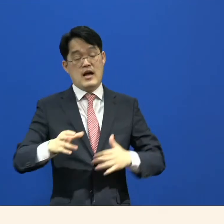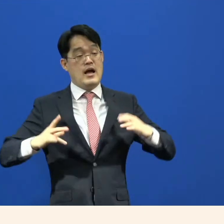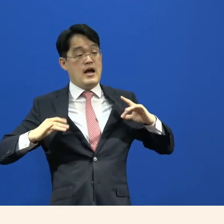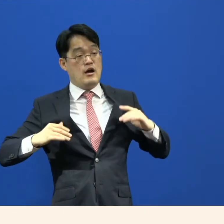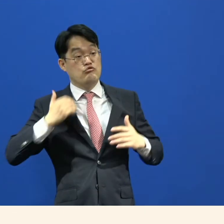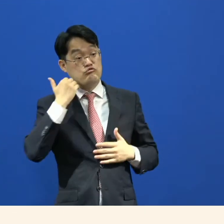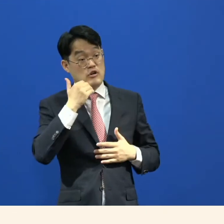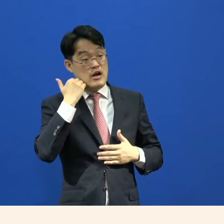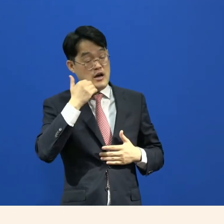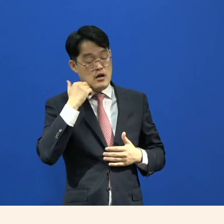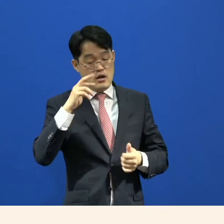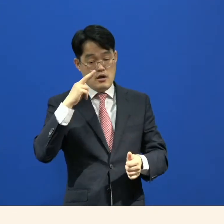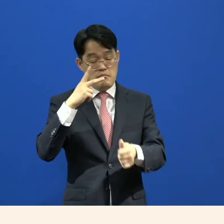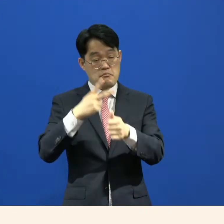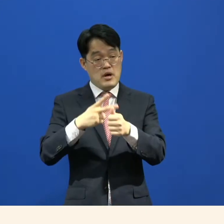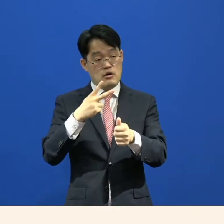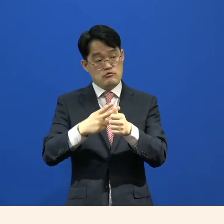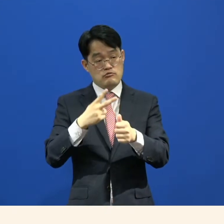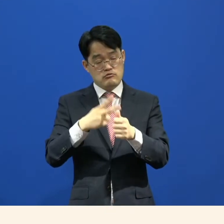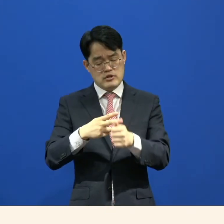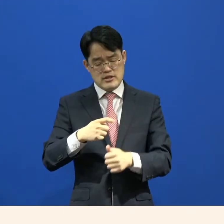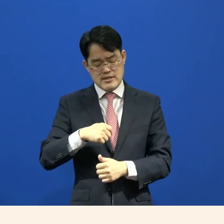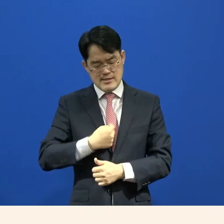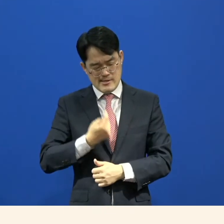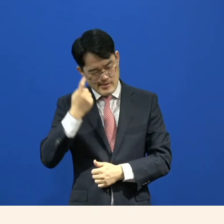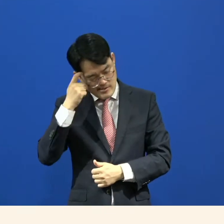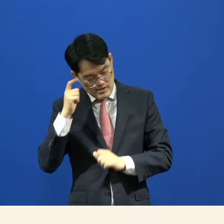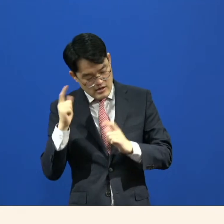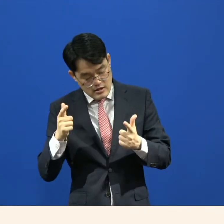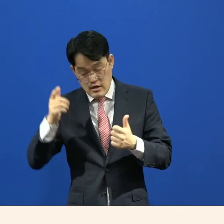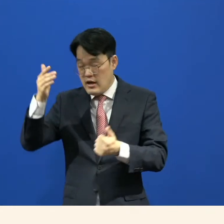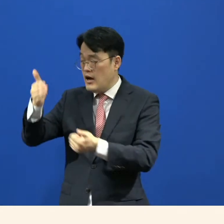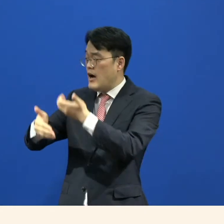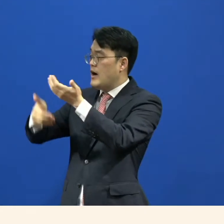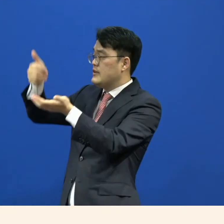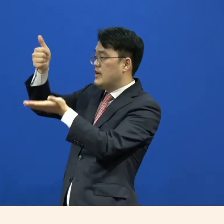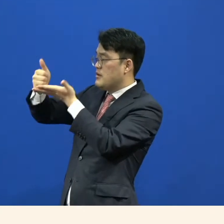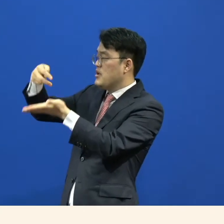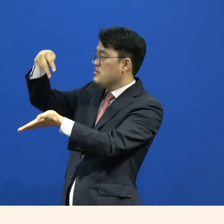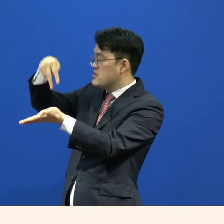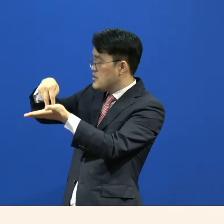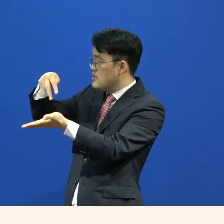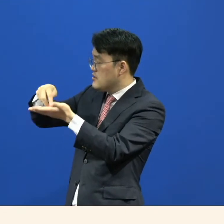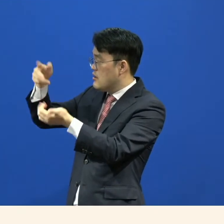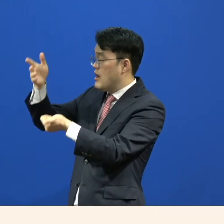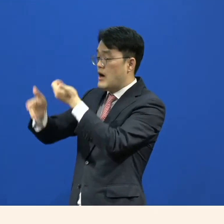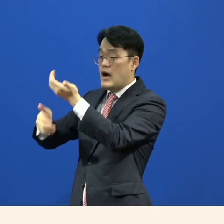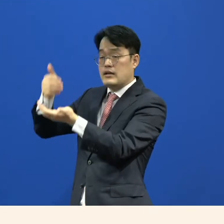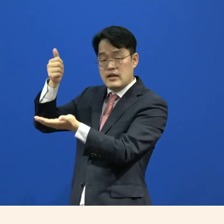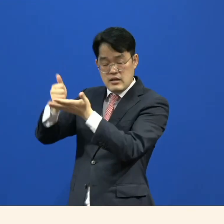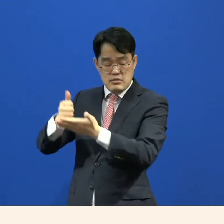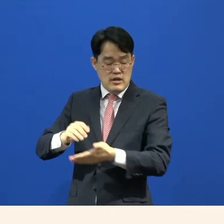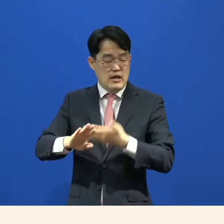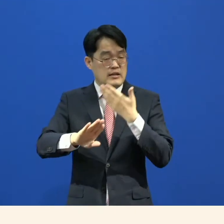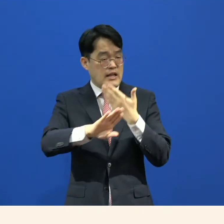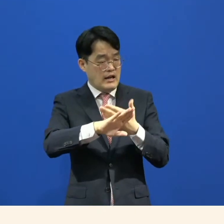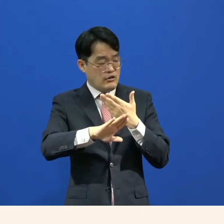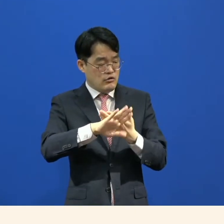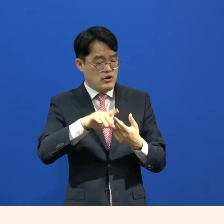근거는 자신의 관점이 아니라 하나님의 관점에서. 하나님은 다른 것을 요구하지